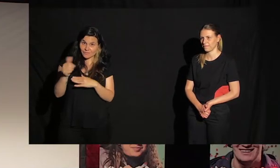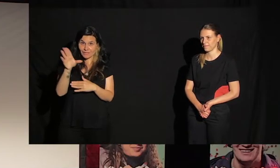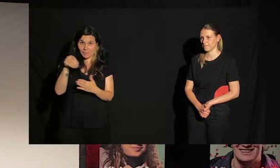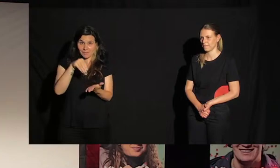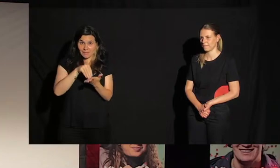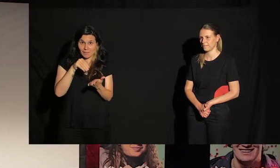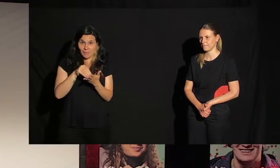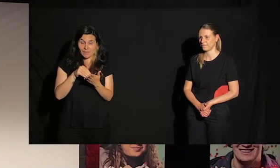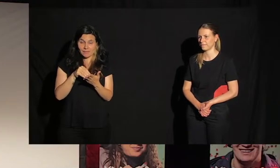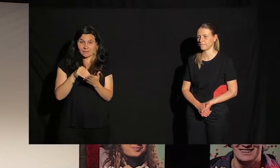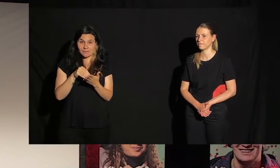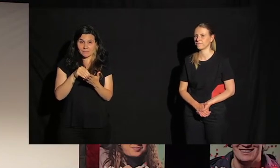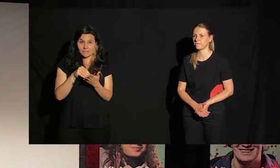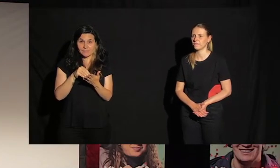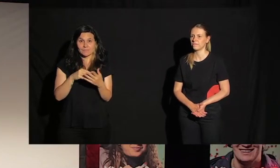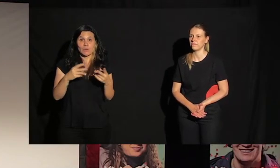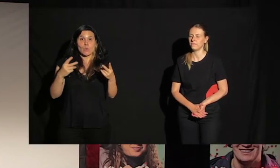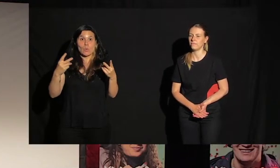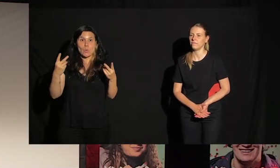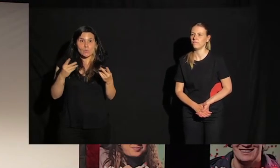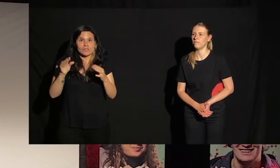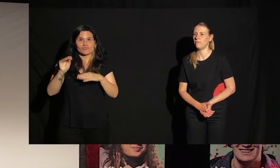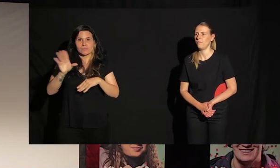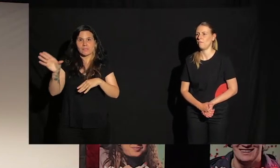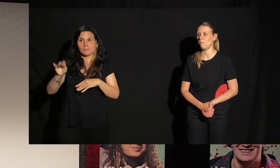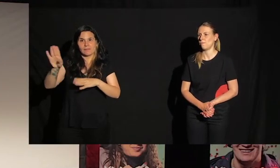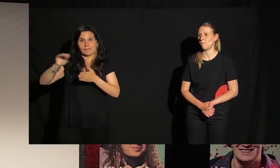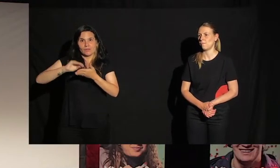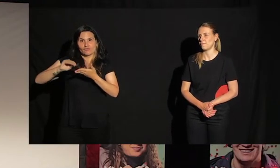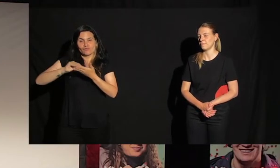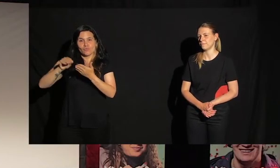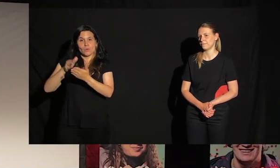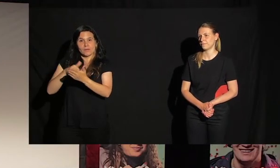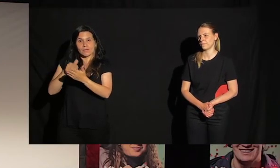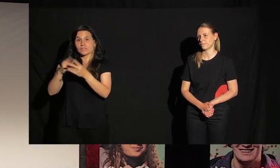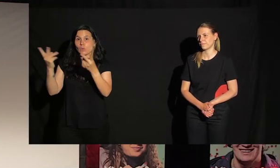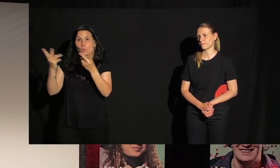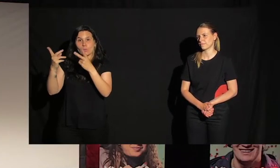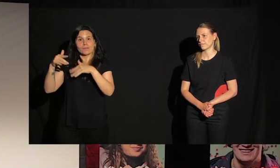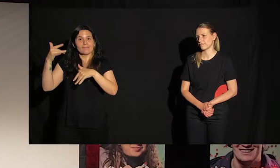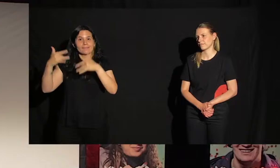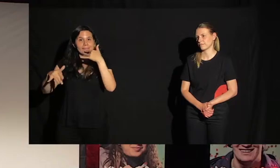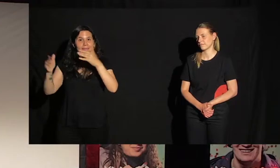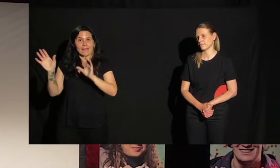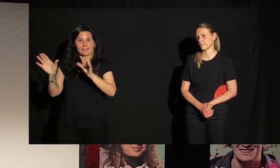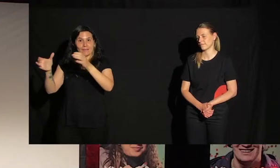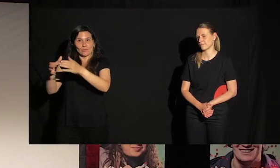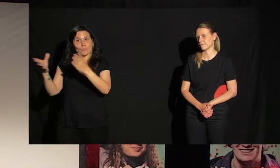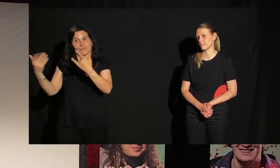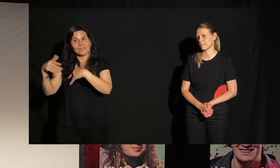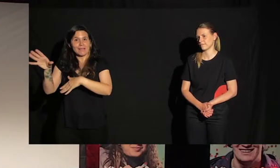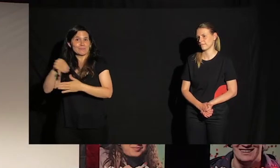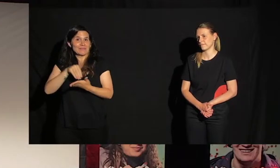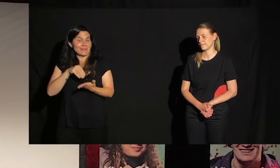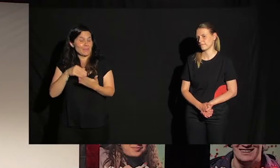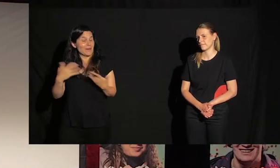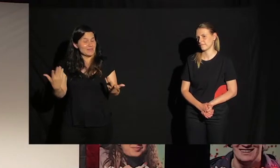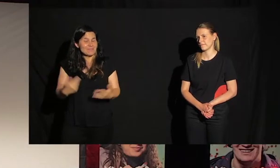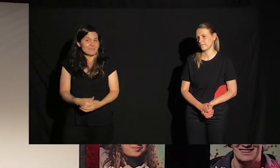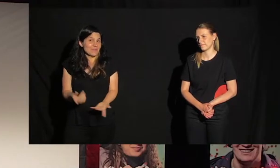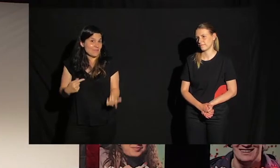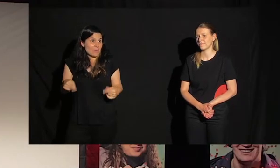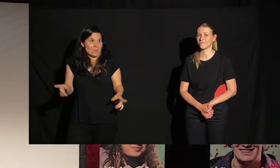Oder später mit euren Klassen oder euren Theater-AGs hier Teilnehmende seid, das wäre am